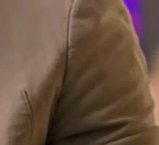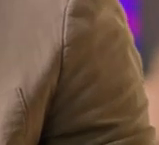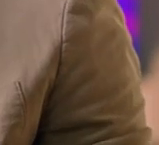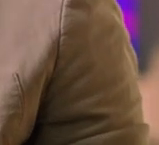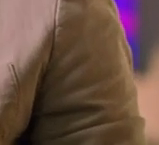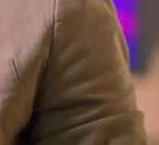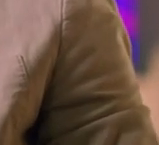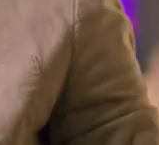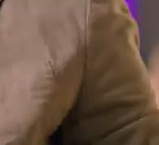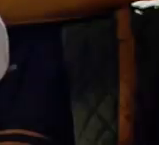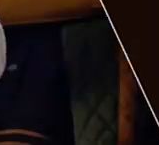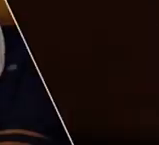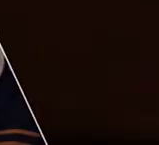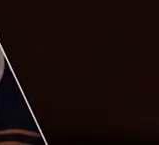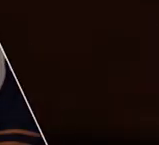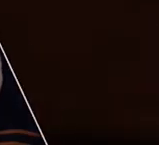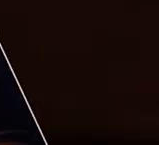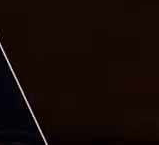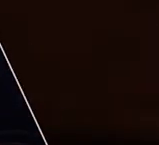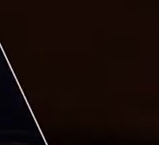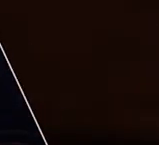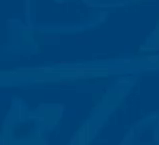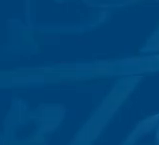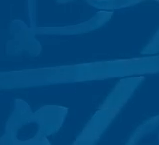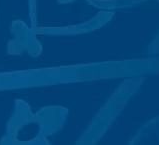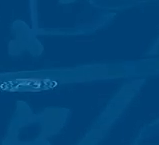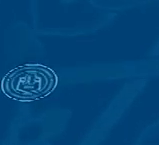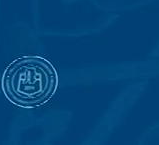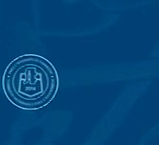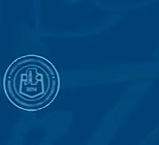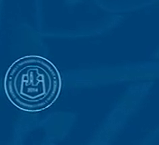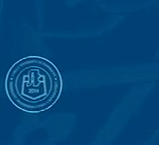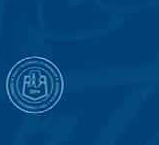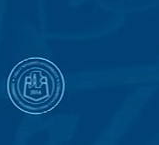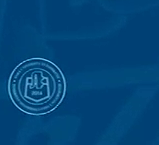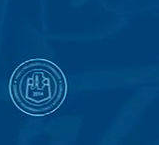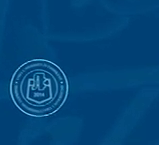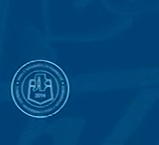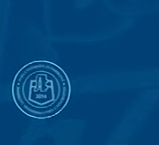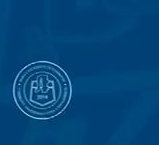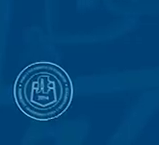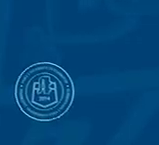бесплатно. 1 миллион Uzbek Coders. Стань обладателем профессии будущего.